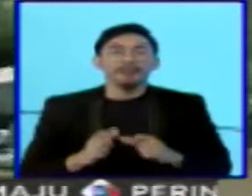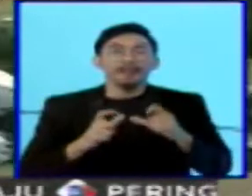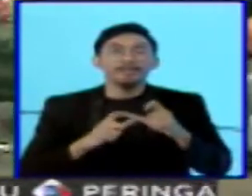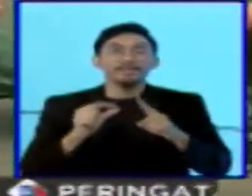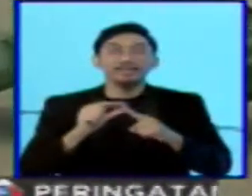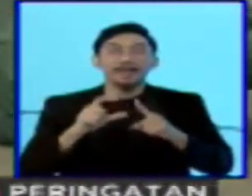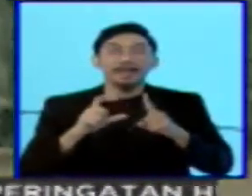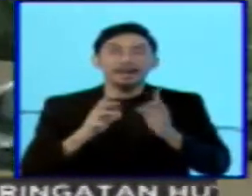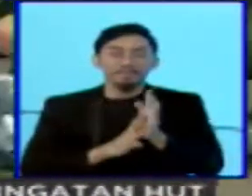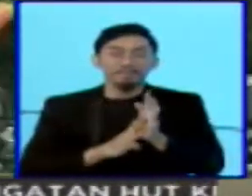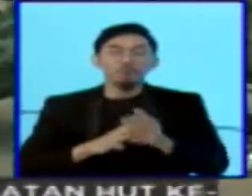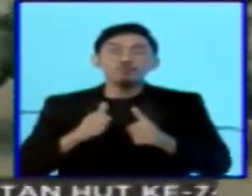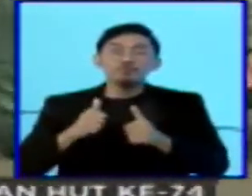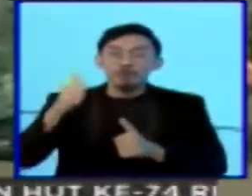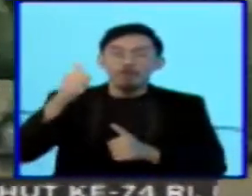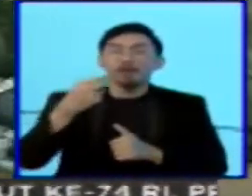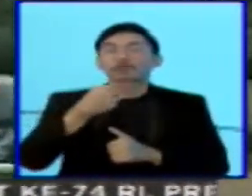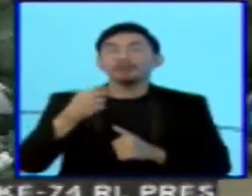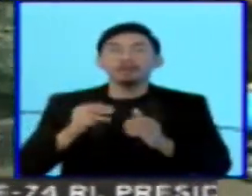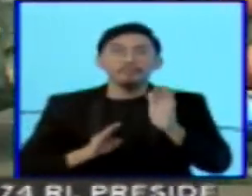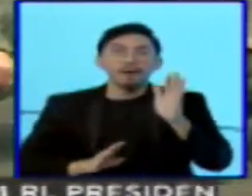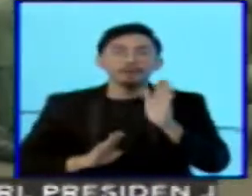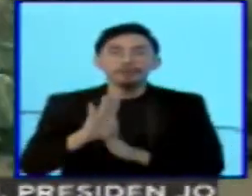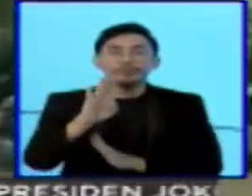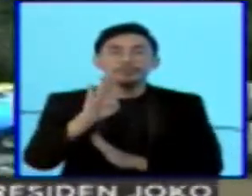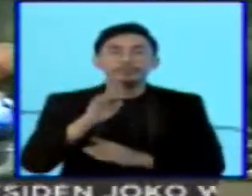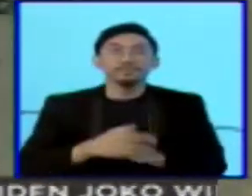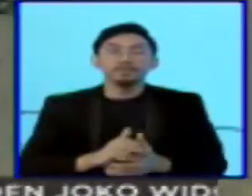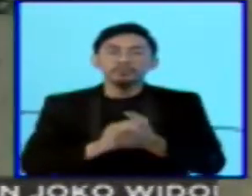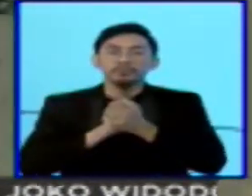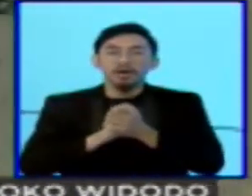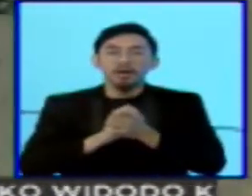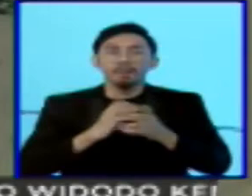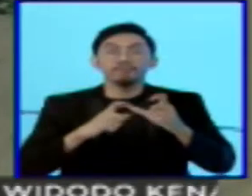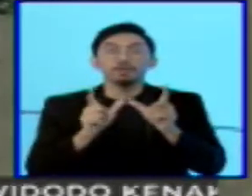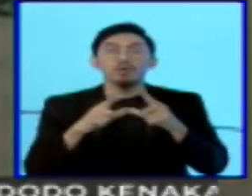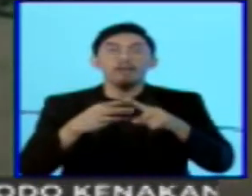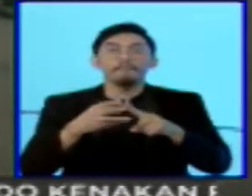Indonesia maju. Salam swabuana paksa. Dirgahayu.